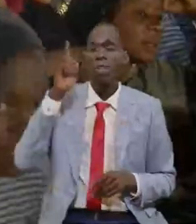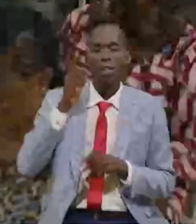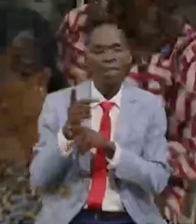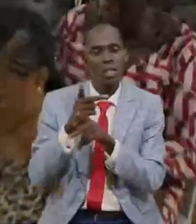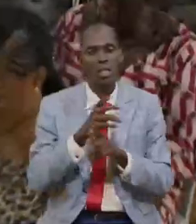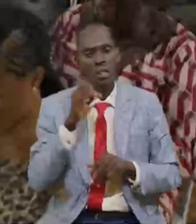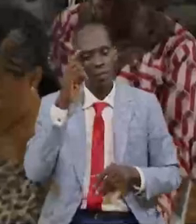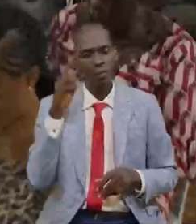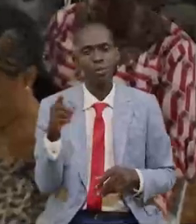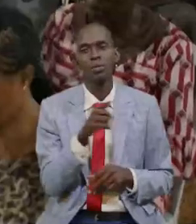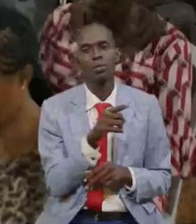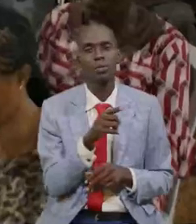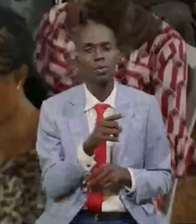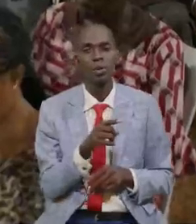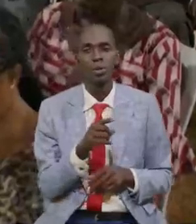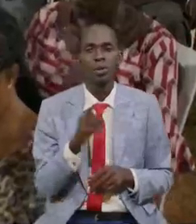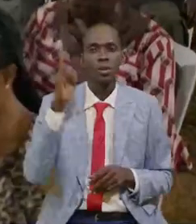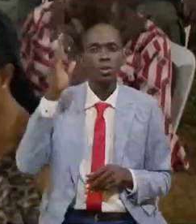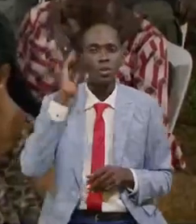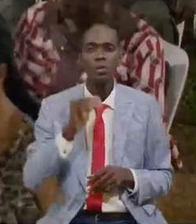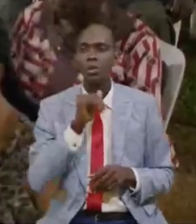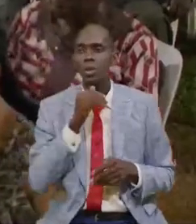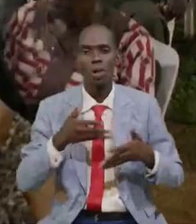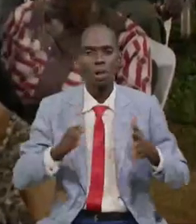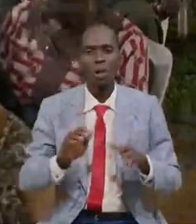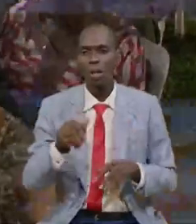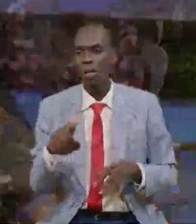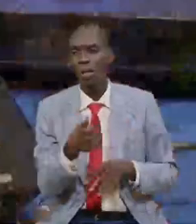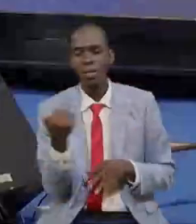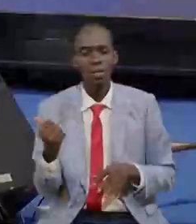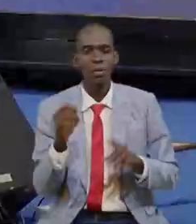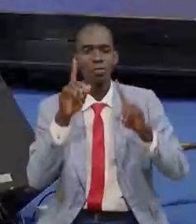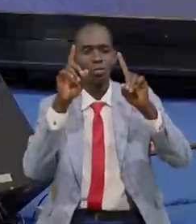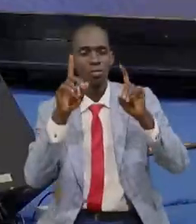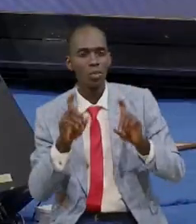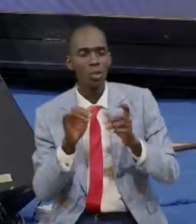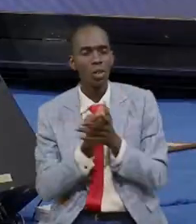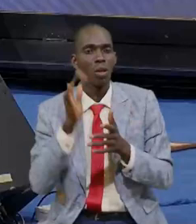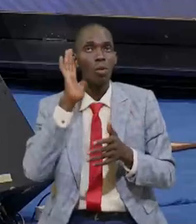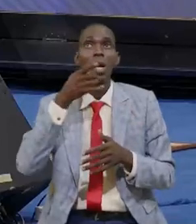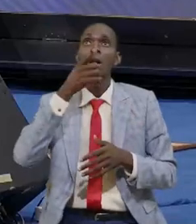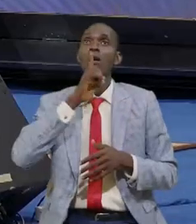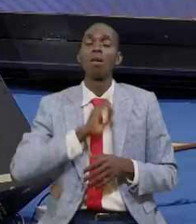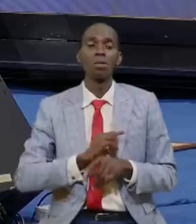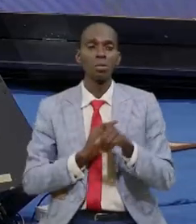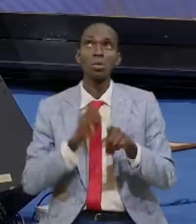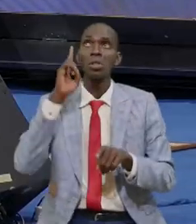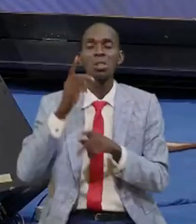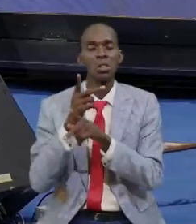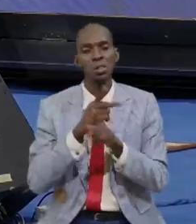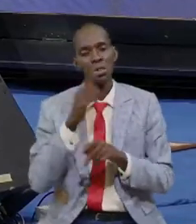prend soin de vous. Amen. Il ne va permettre à aucune épreuve de vous engloutir. Il prend soin de